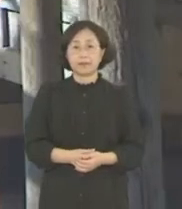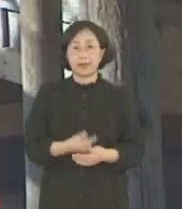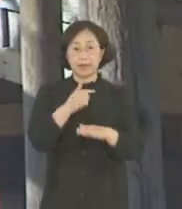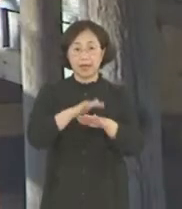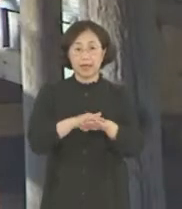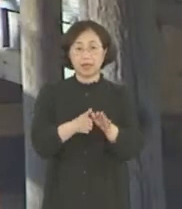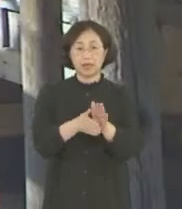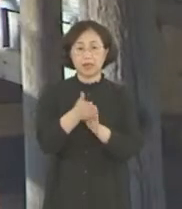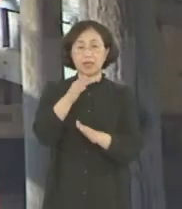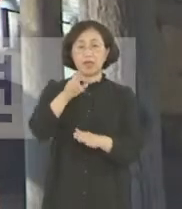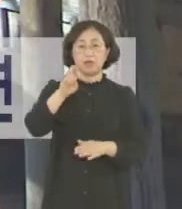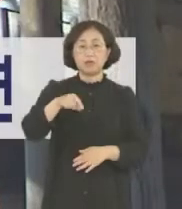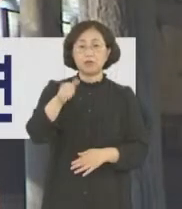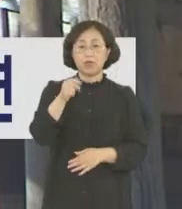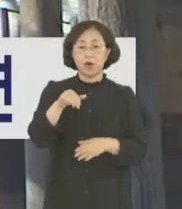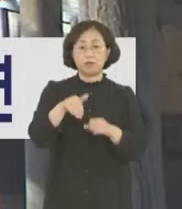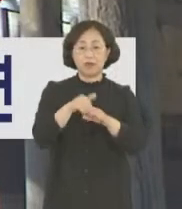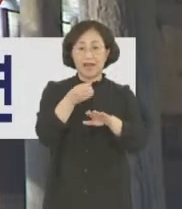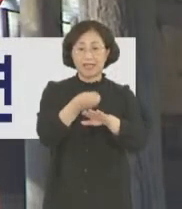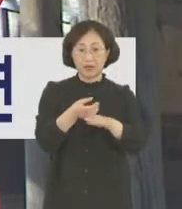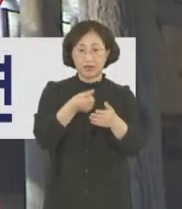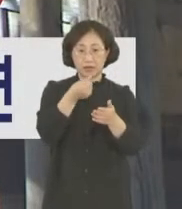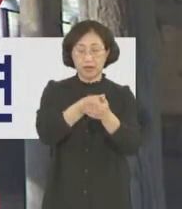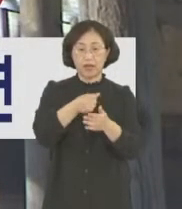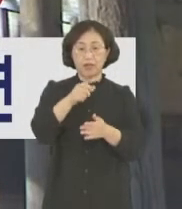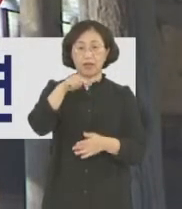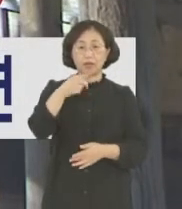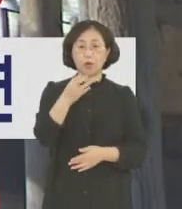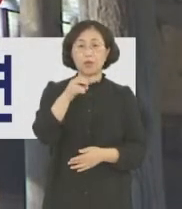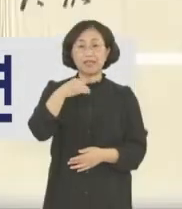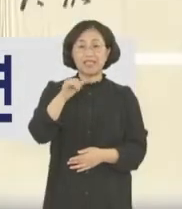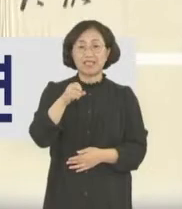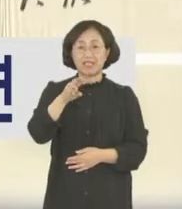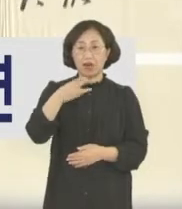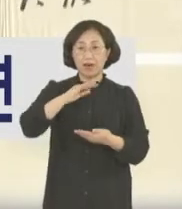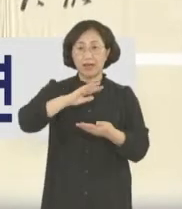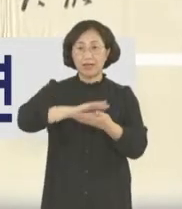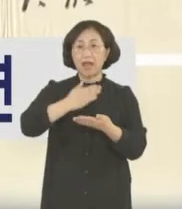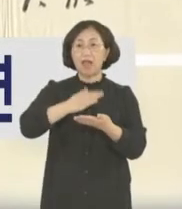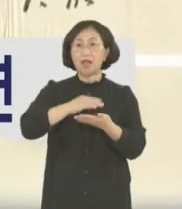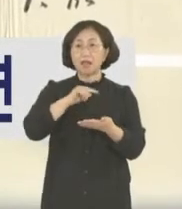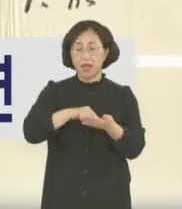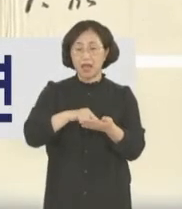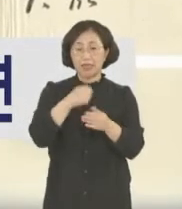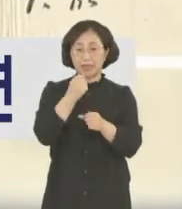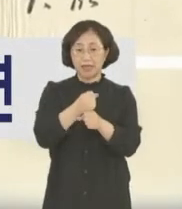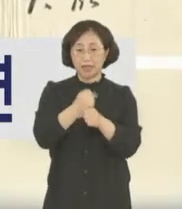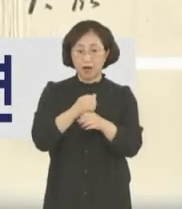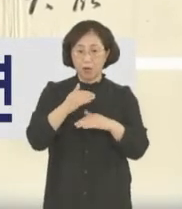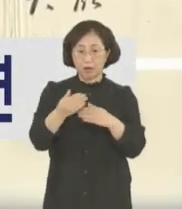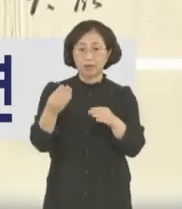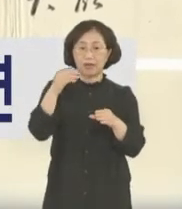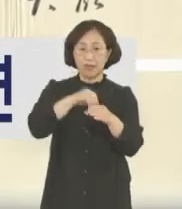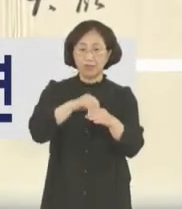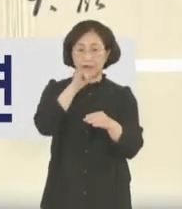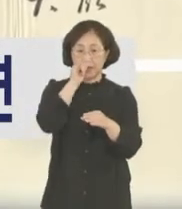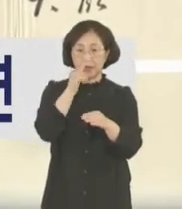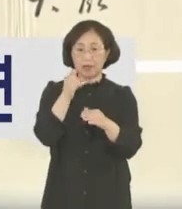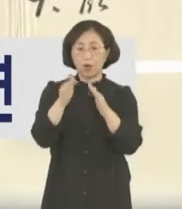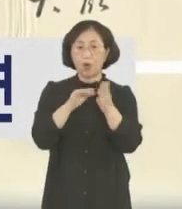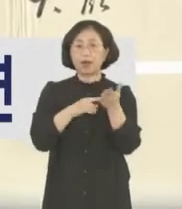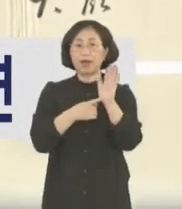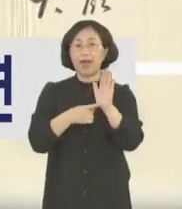대전시 무형문화재로 지정되어 있는 우암송시열 선생의 문제 송자 대전판의 제작 과정이 담긴 다량의 미공개